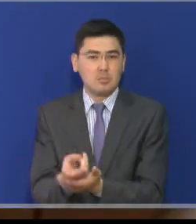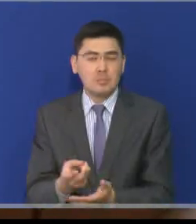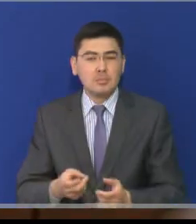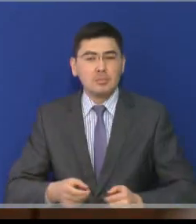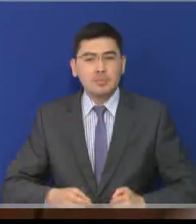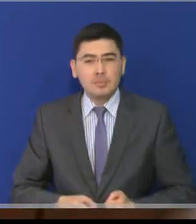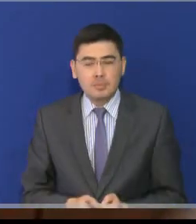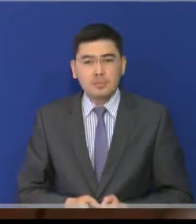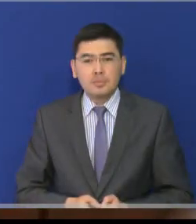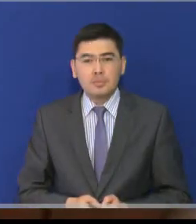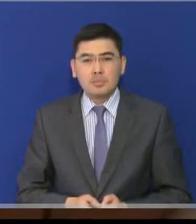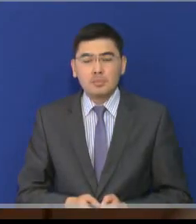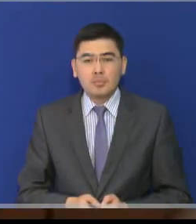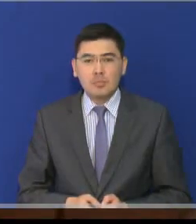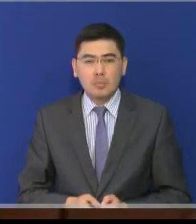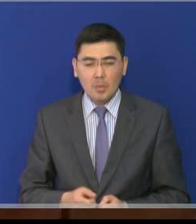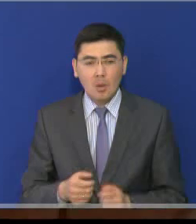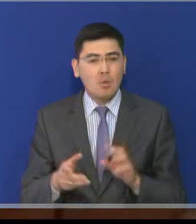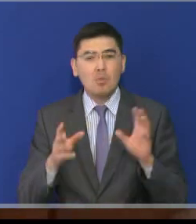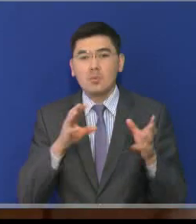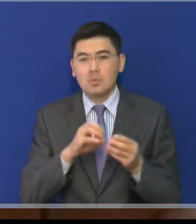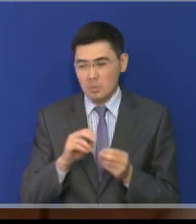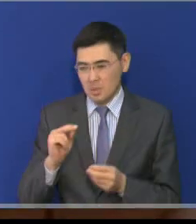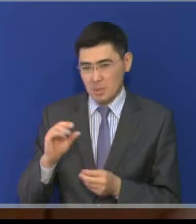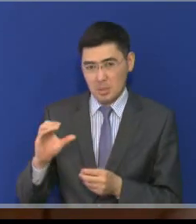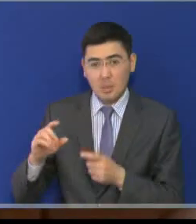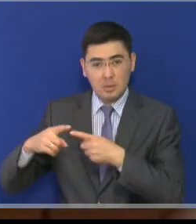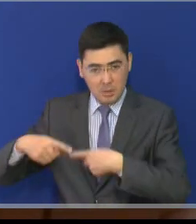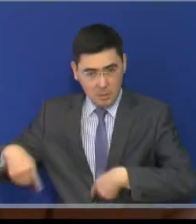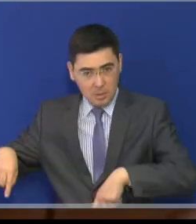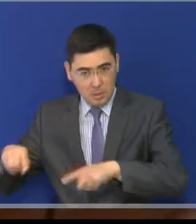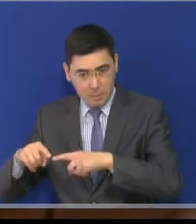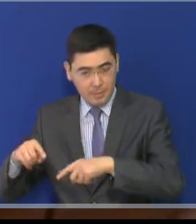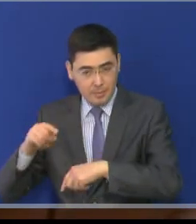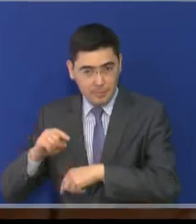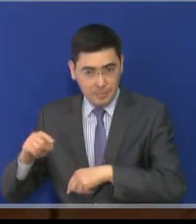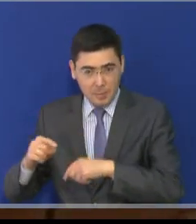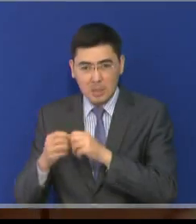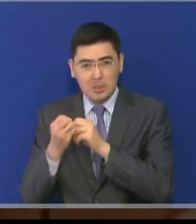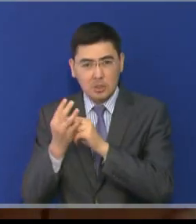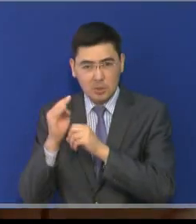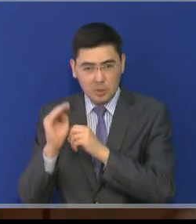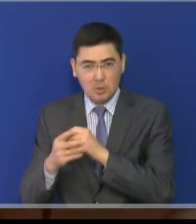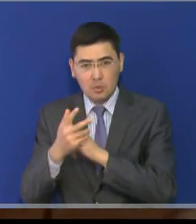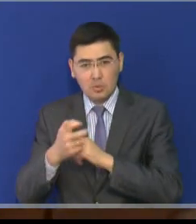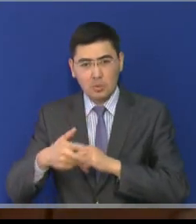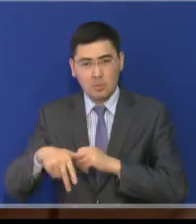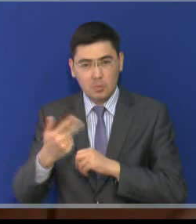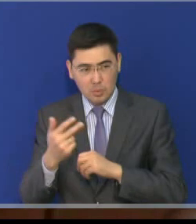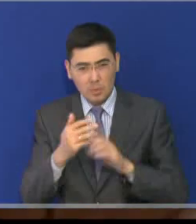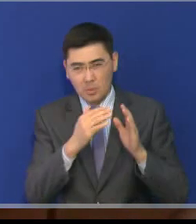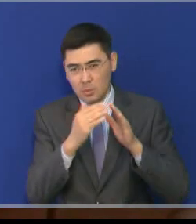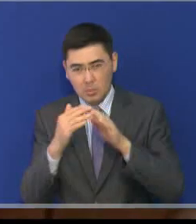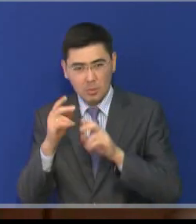Жылу маусымында атқарылған жұмыстардың нәтижесі бойынша төтенше жағдайлар басқармасының қызметкерлерімен 14333 жер үйі